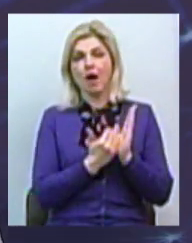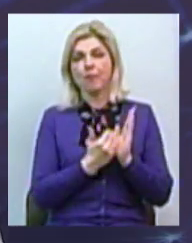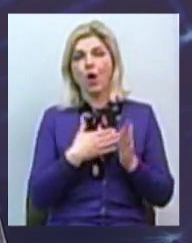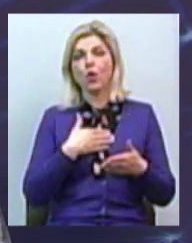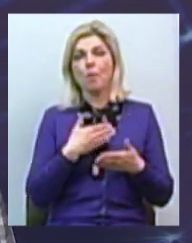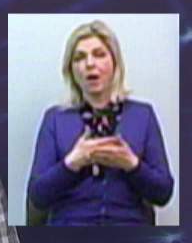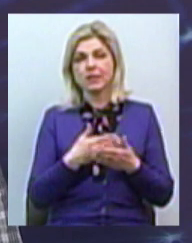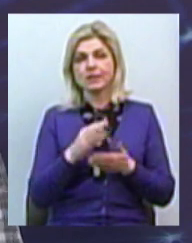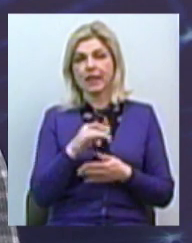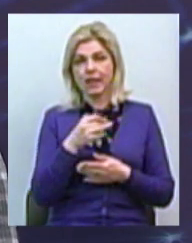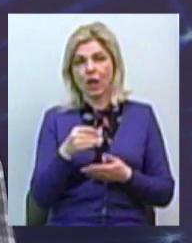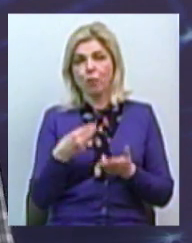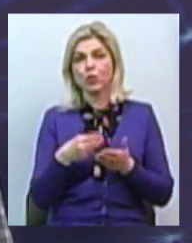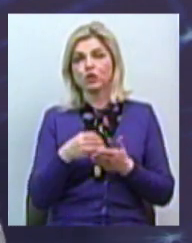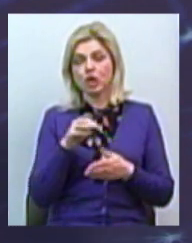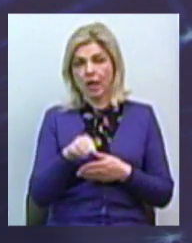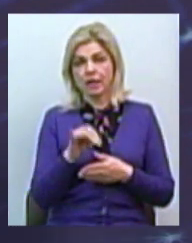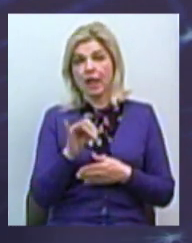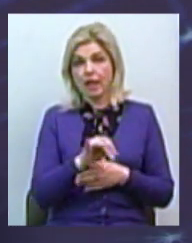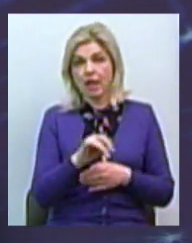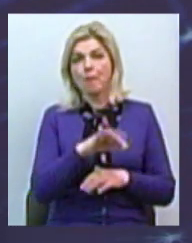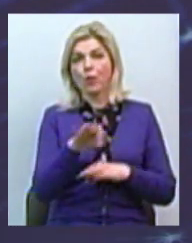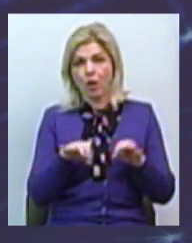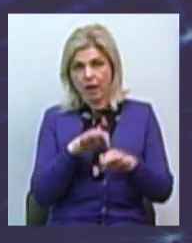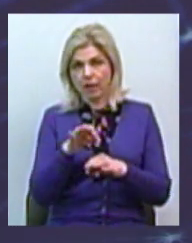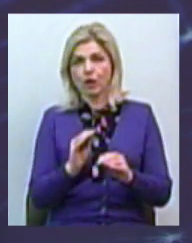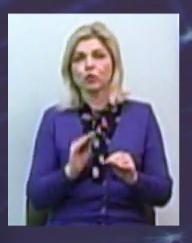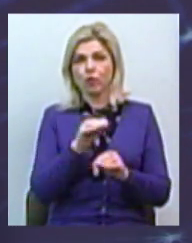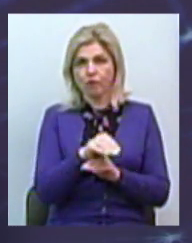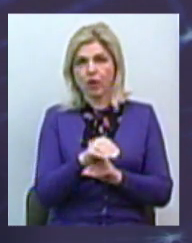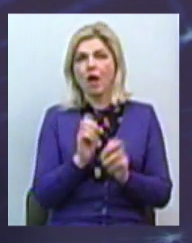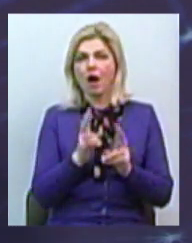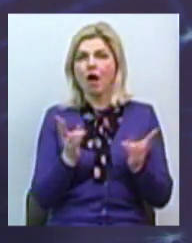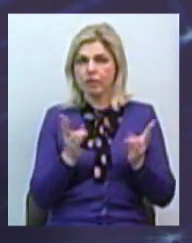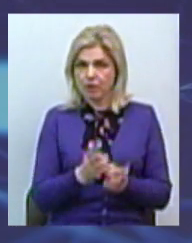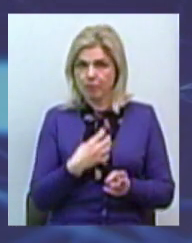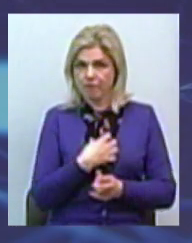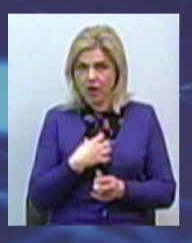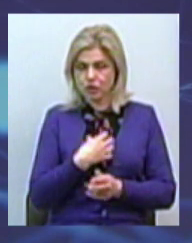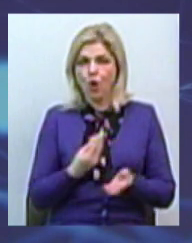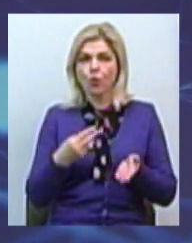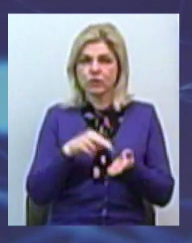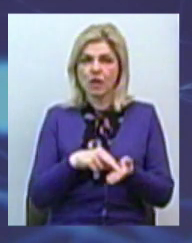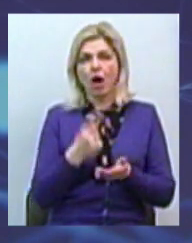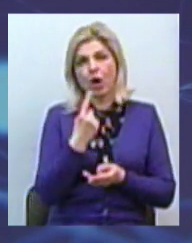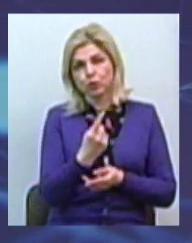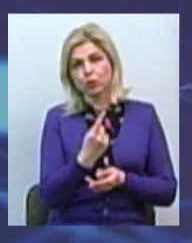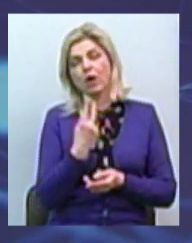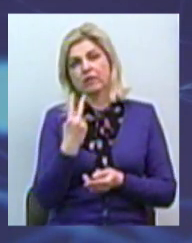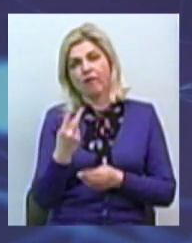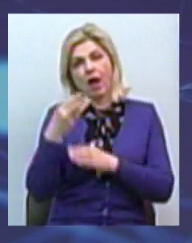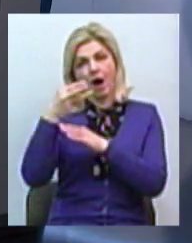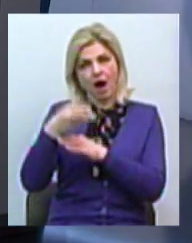і вже в проєкти додаються як необхідність встановлення камери, однієї чи двох камер, які будуть